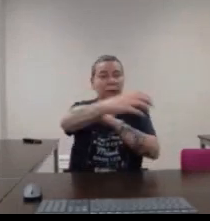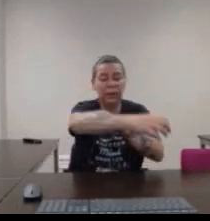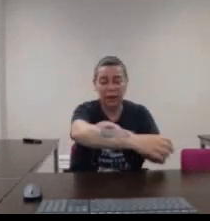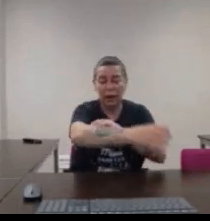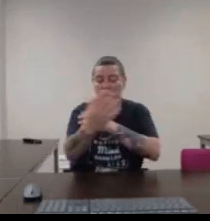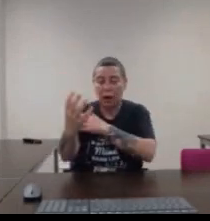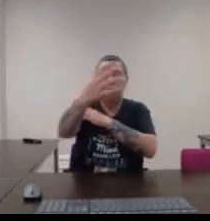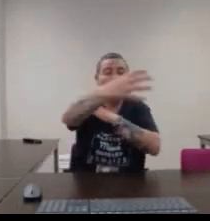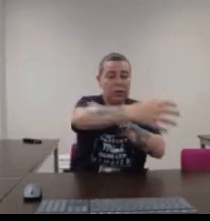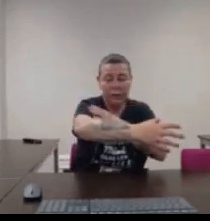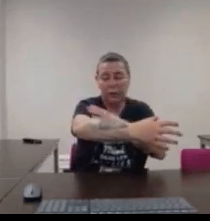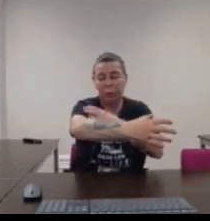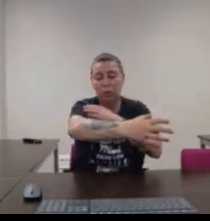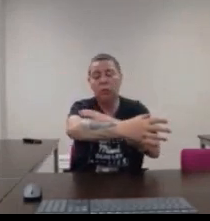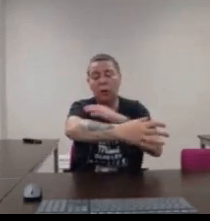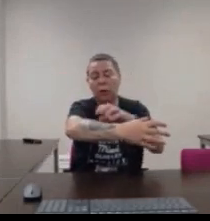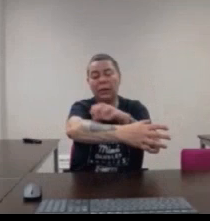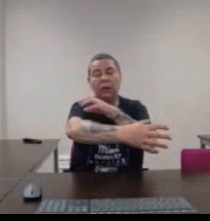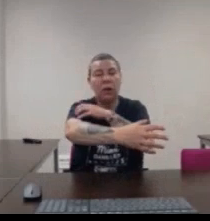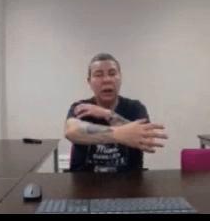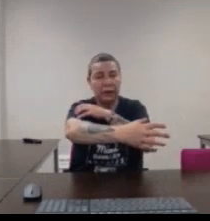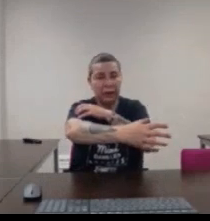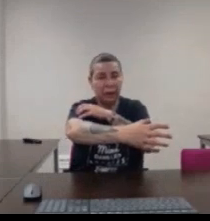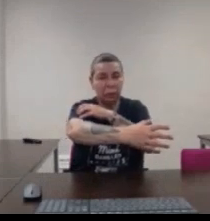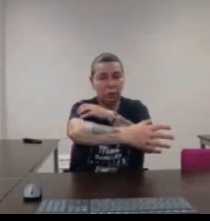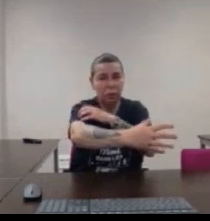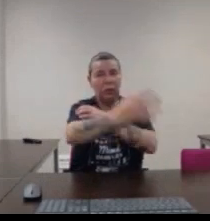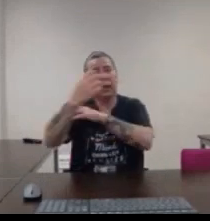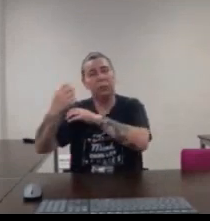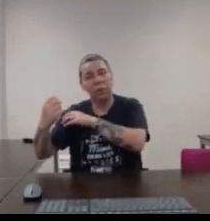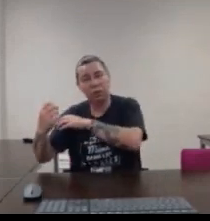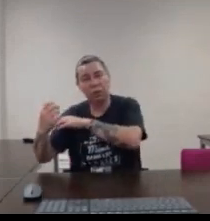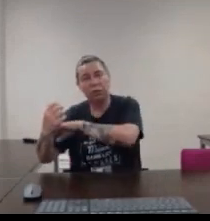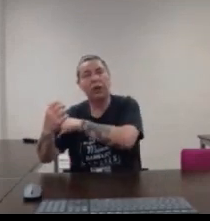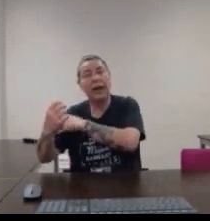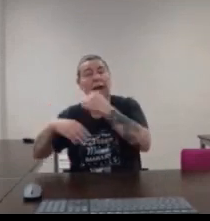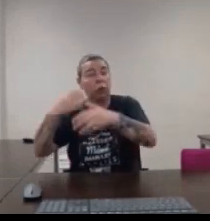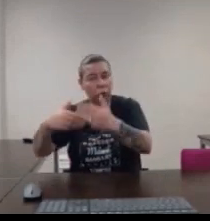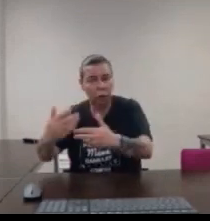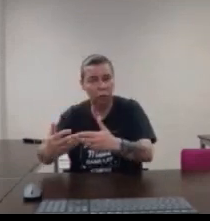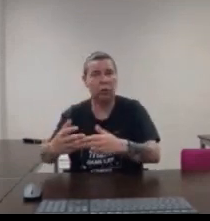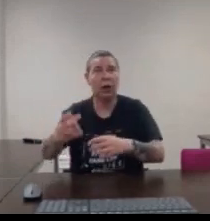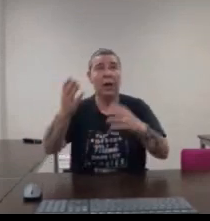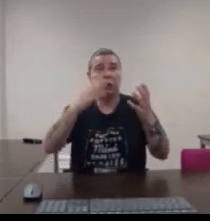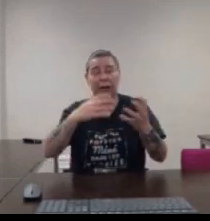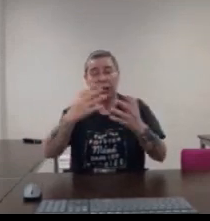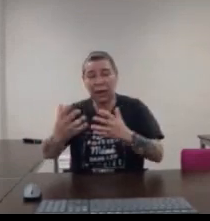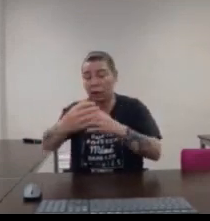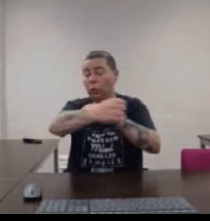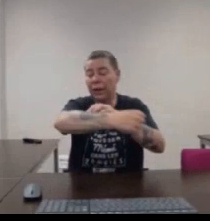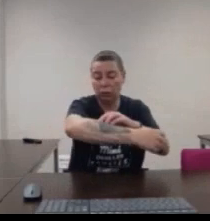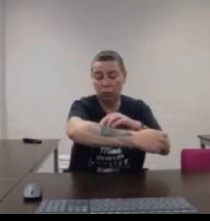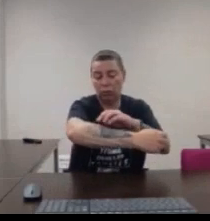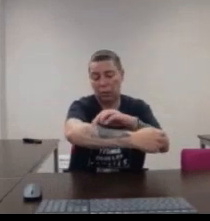je vais solliciter pour le mouvement en avant un certain nombre de muscles, et pour le mouvement en arrière, d'autres muscles. En fait, à